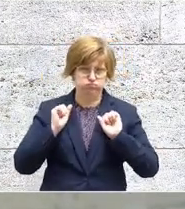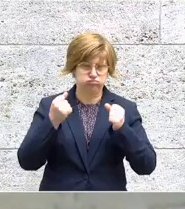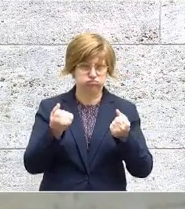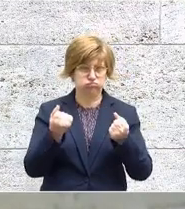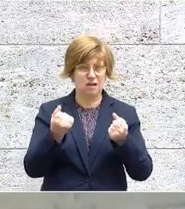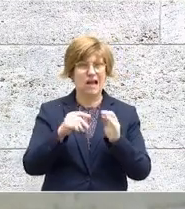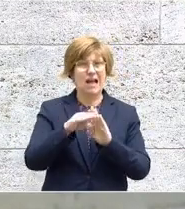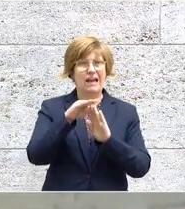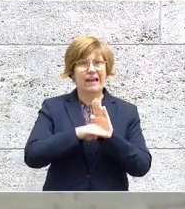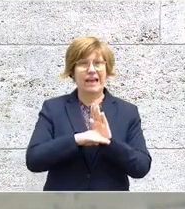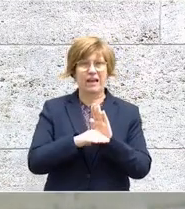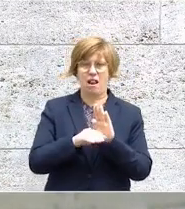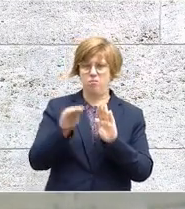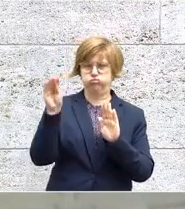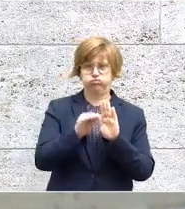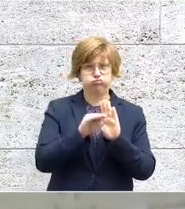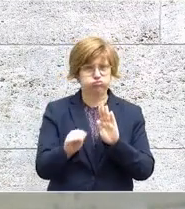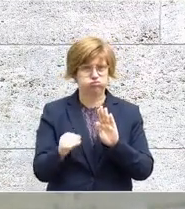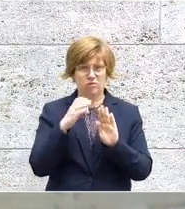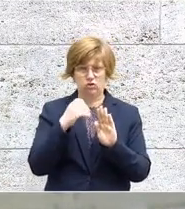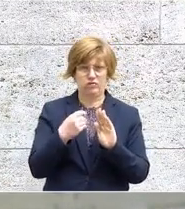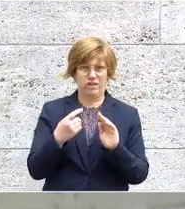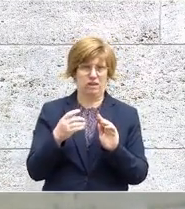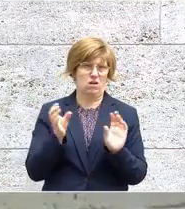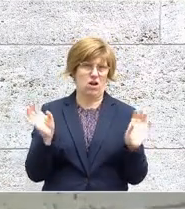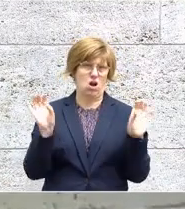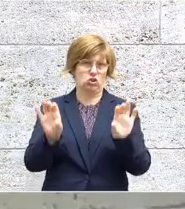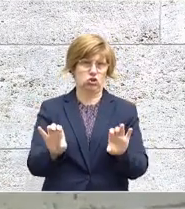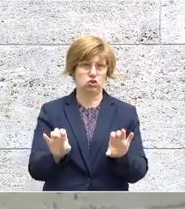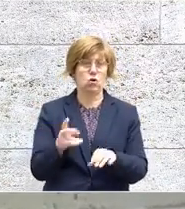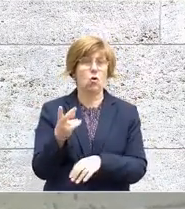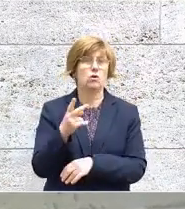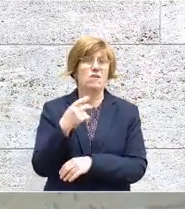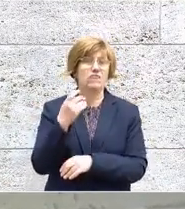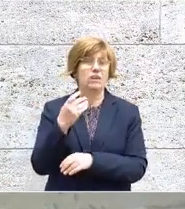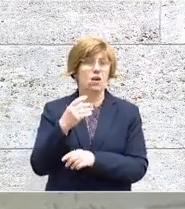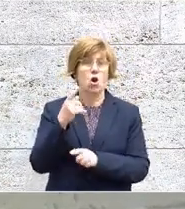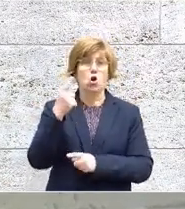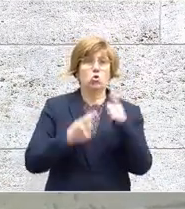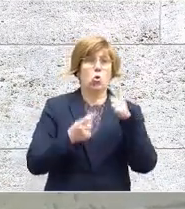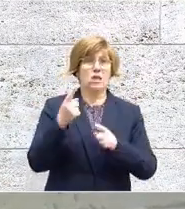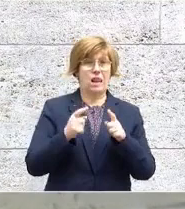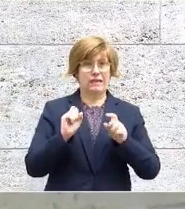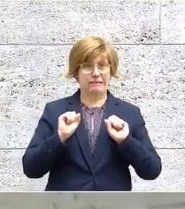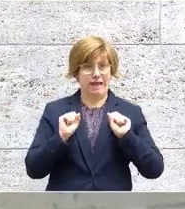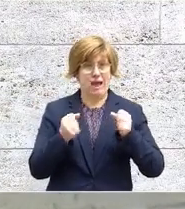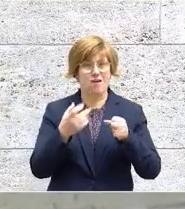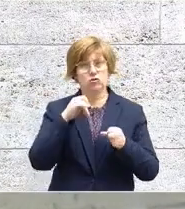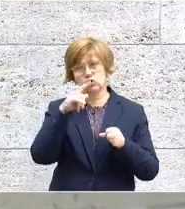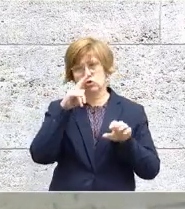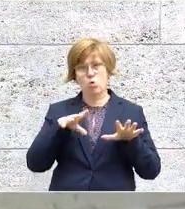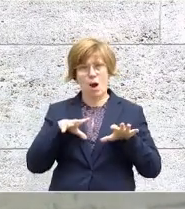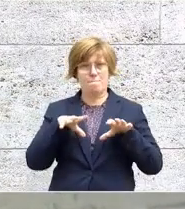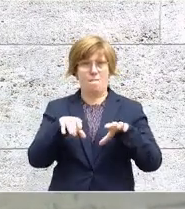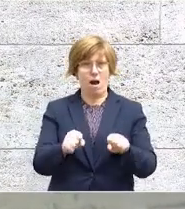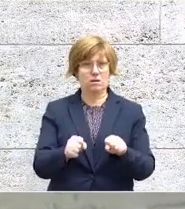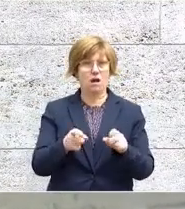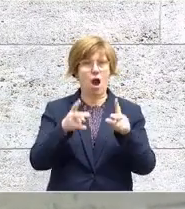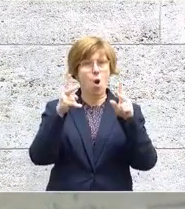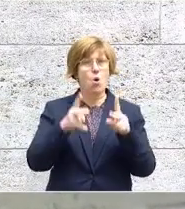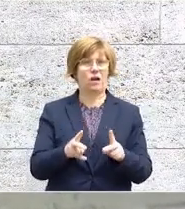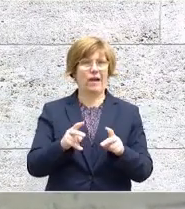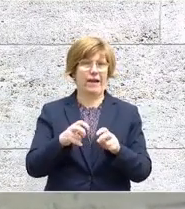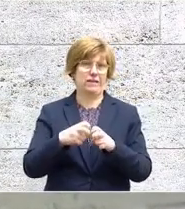möchten, die seine Regeln verächtlich machen und die totalitär agieren, weil sie am Ende die Macht wollen, die dann auch das